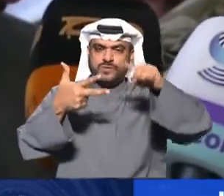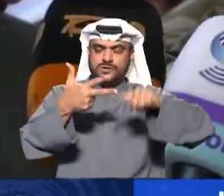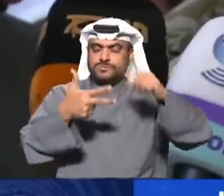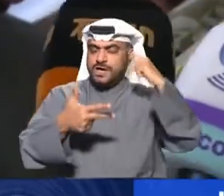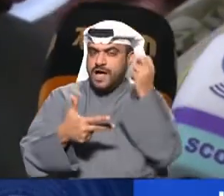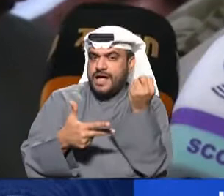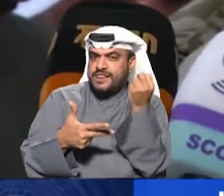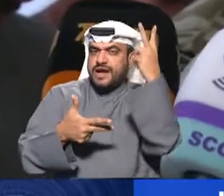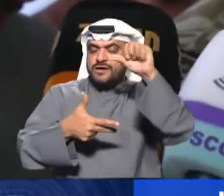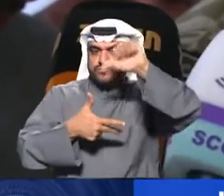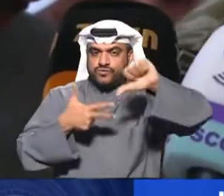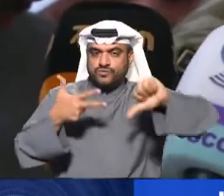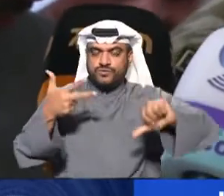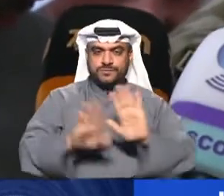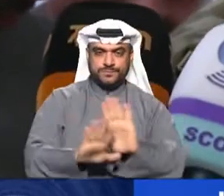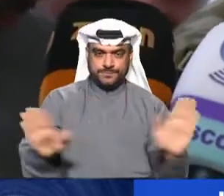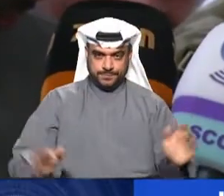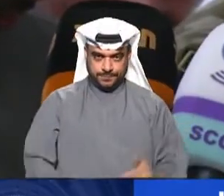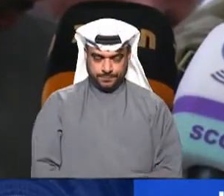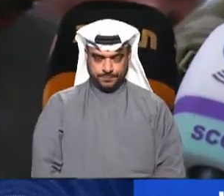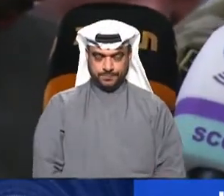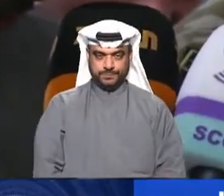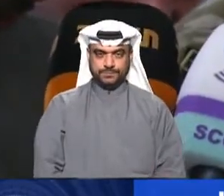الاقتراحات بقوانين من حيث المبدا.